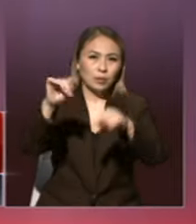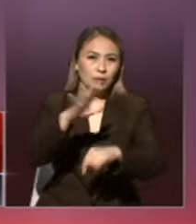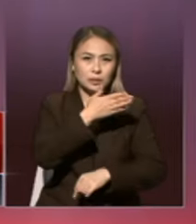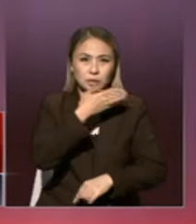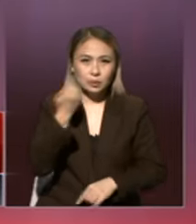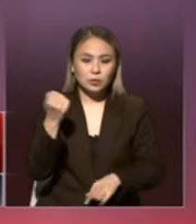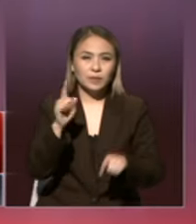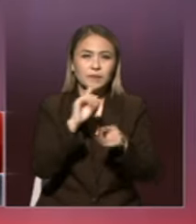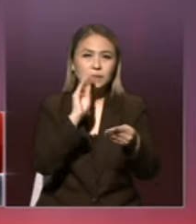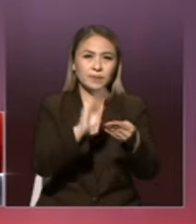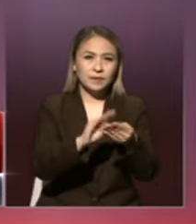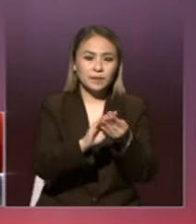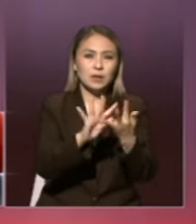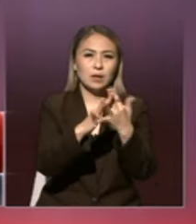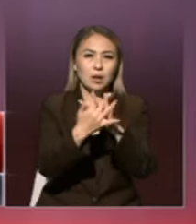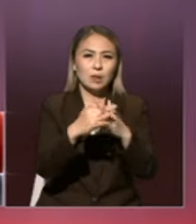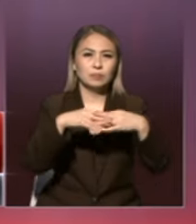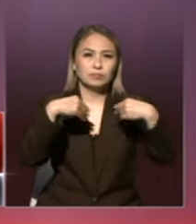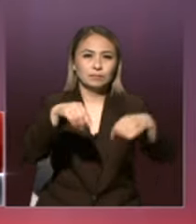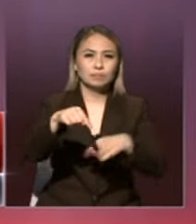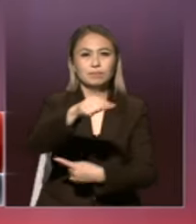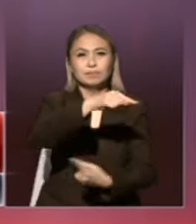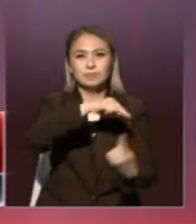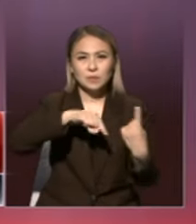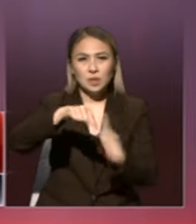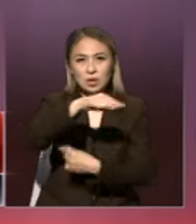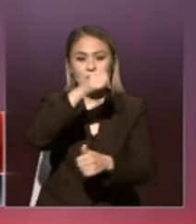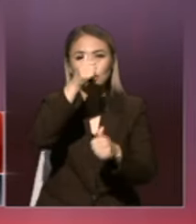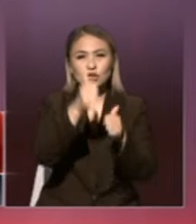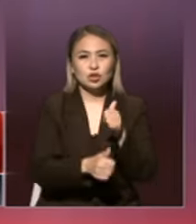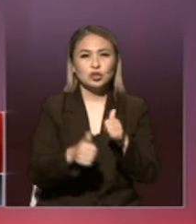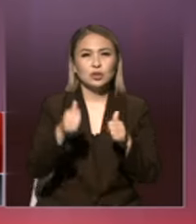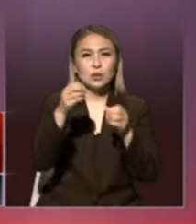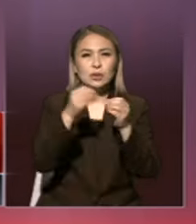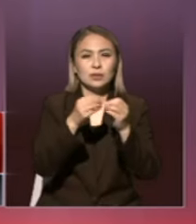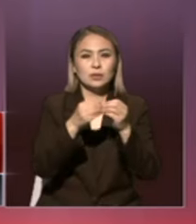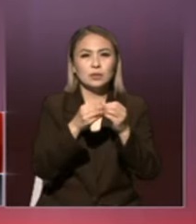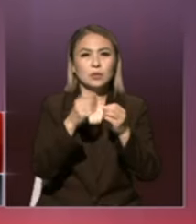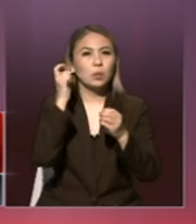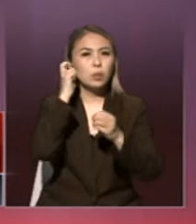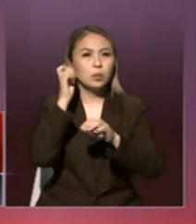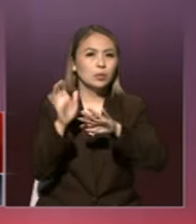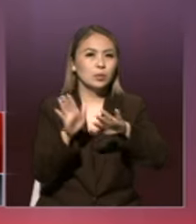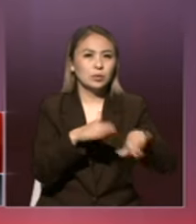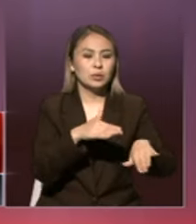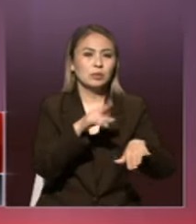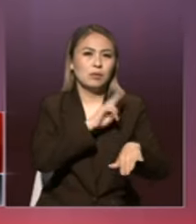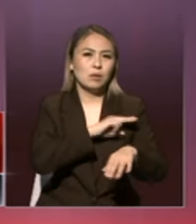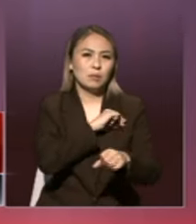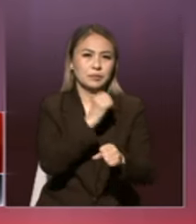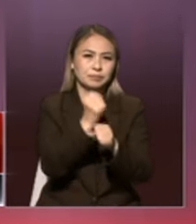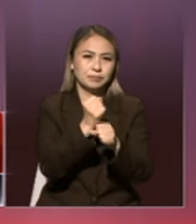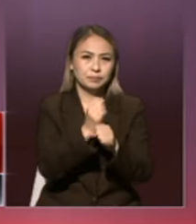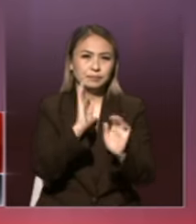Шаруаға қайтып барды. Ол 50 миллиард револьверный методпен жыл сайын 10 жыл бойында жұмыс жасайды.